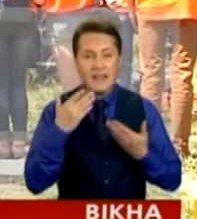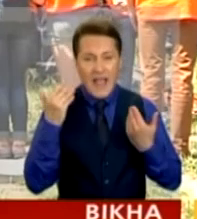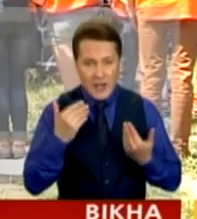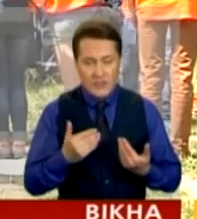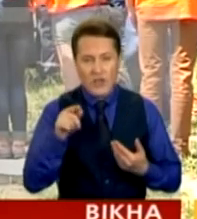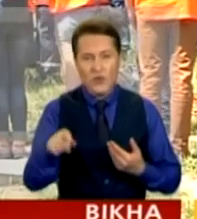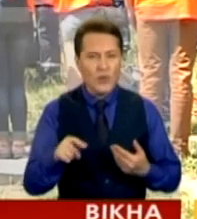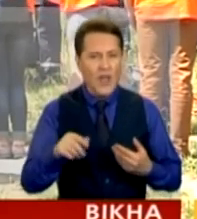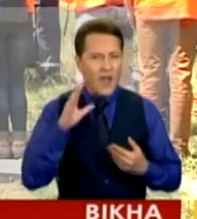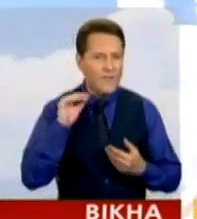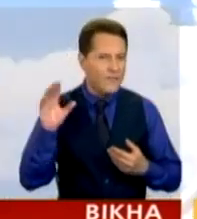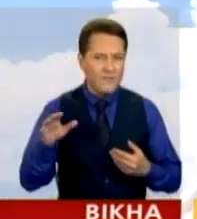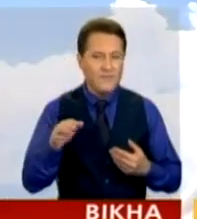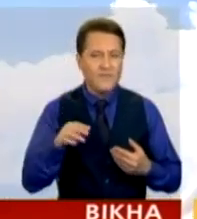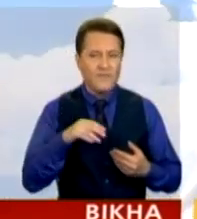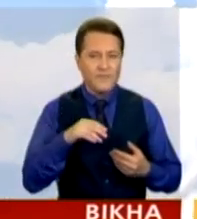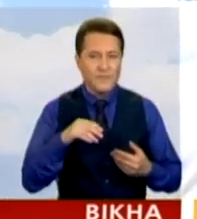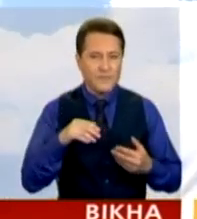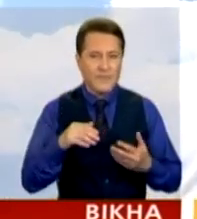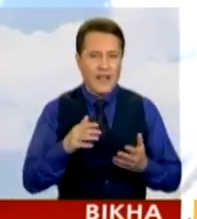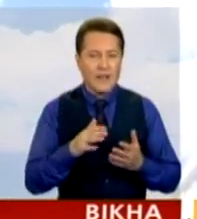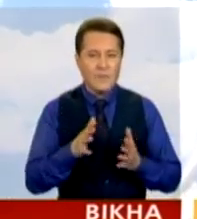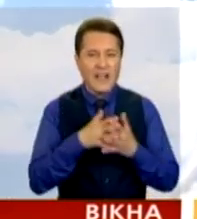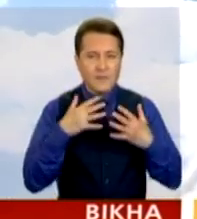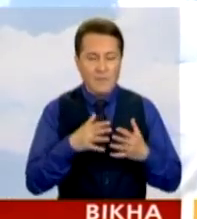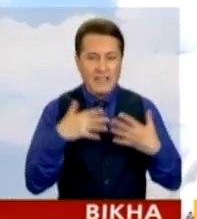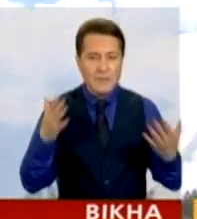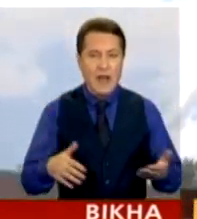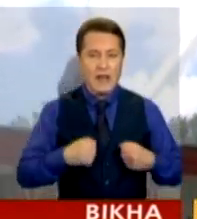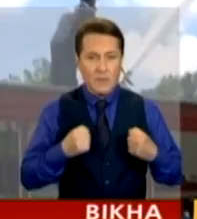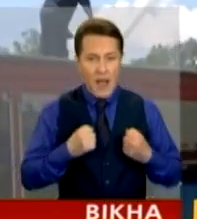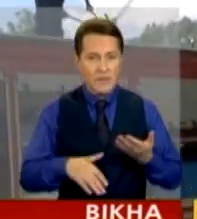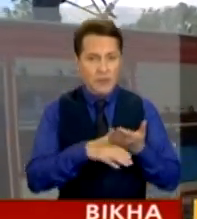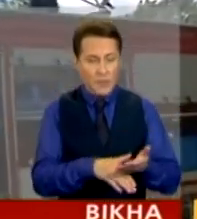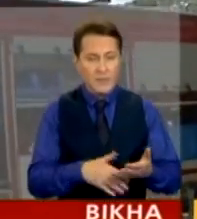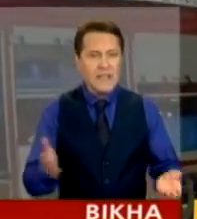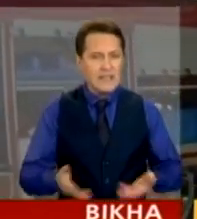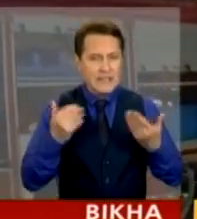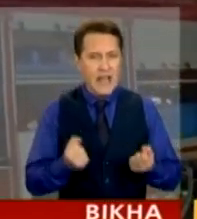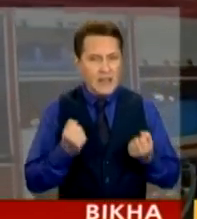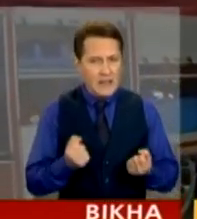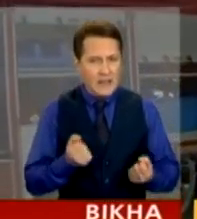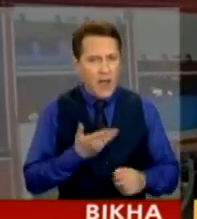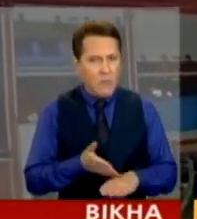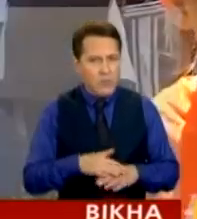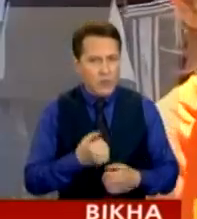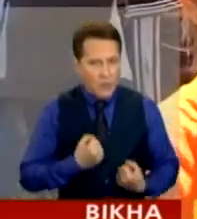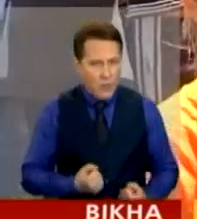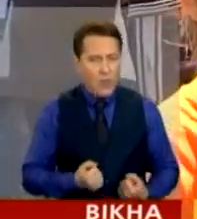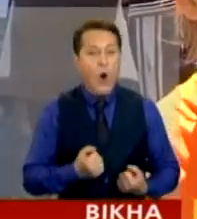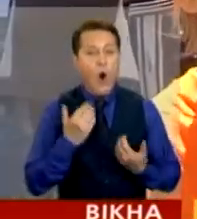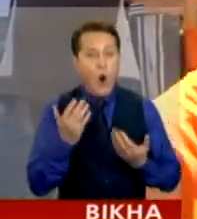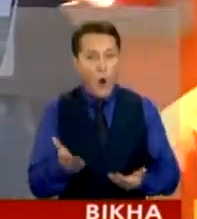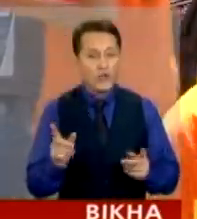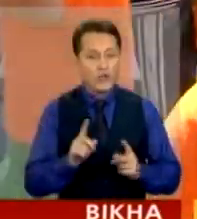вони відволікаються, ми максимально намагаємося їм допомогти. Зняти напругу у дітей – ось що зараз важливо, кажуть психологи.